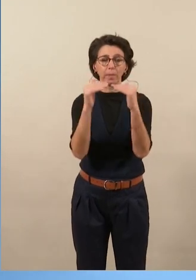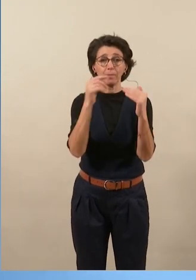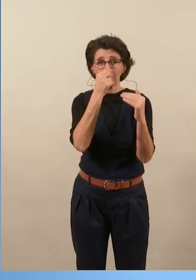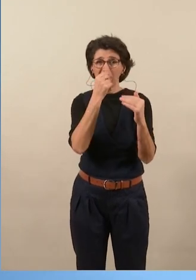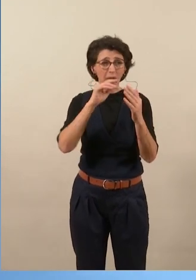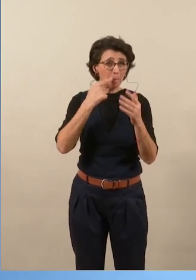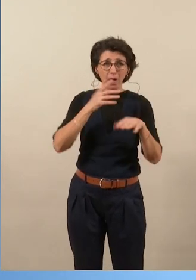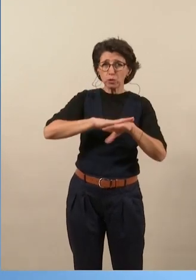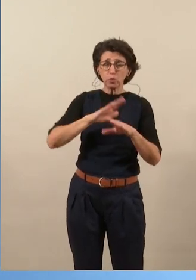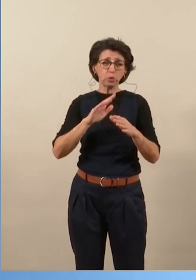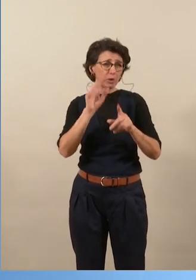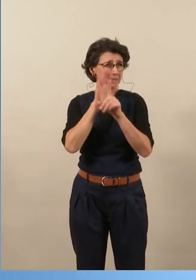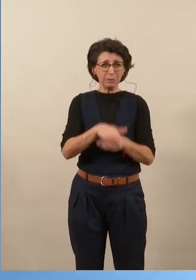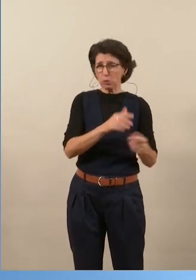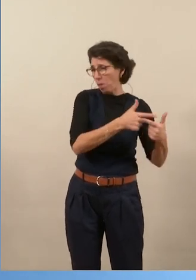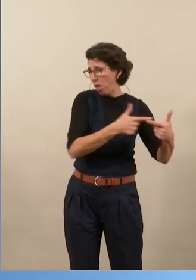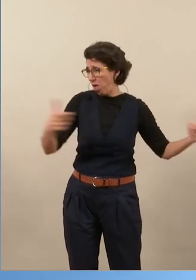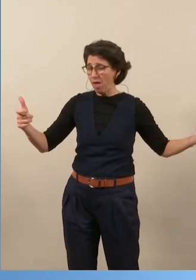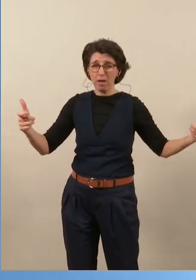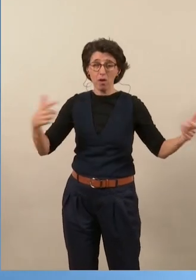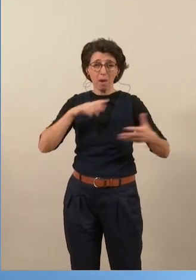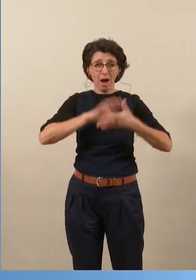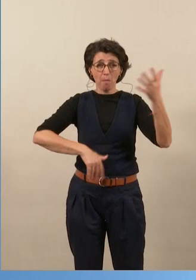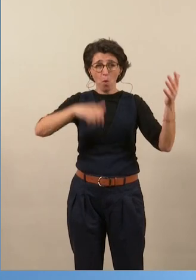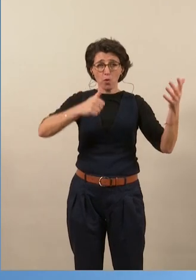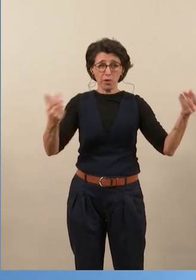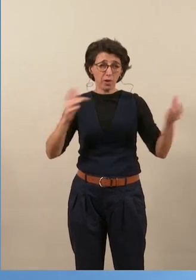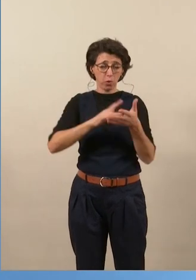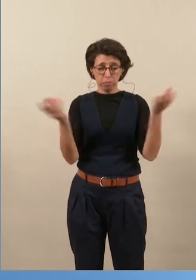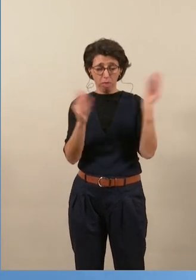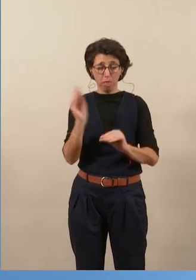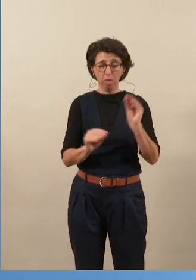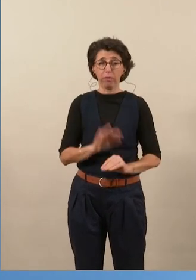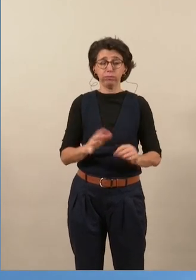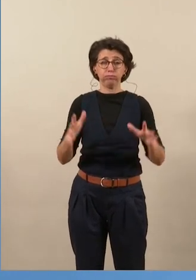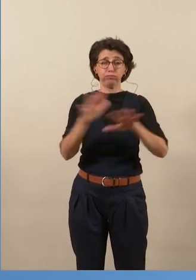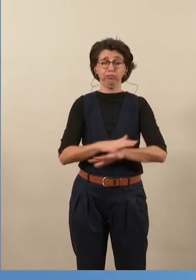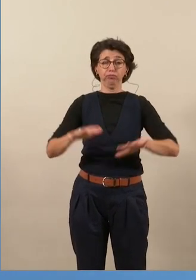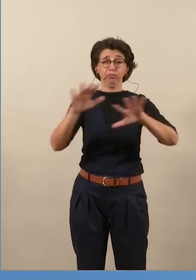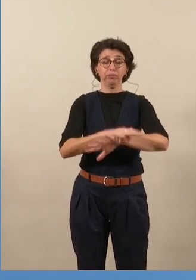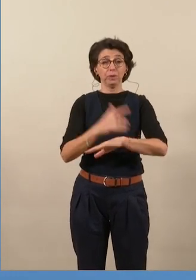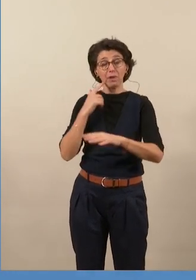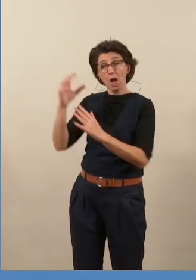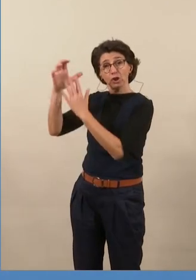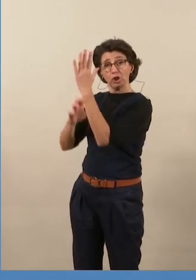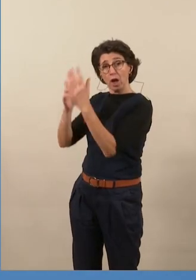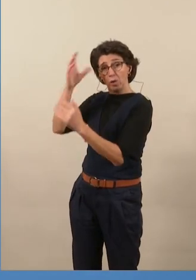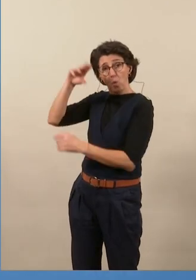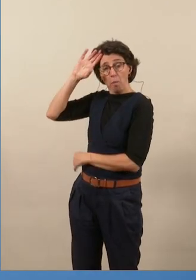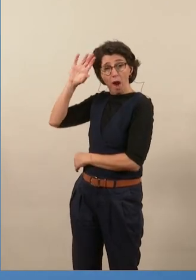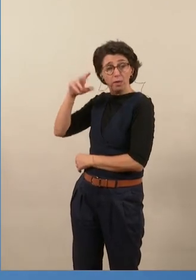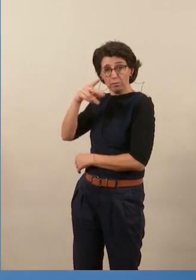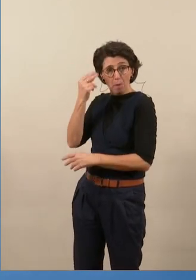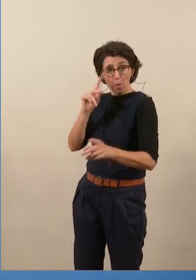tout dans un même rapport qui devient fourt relève soit d'une incompréhension de la Charte soit participe à une campagne de